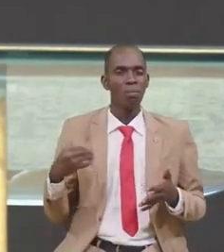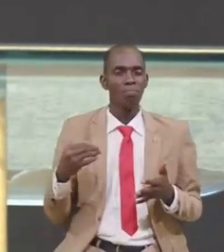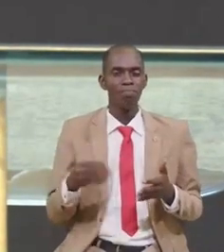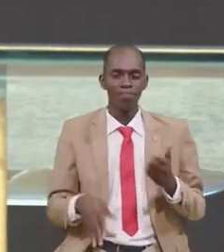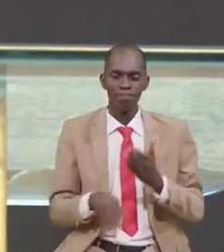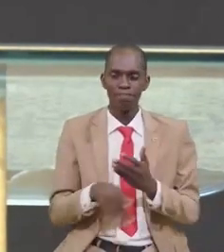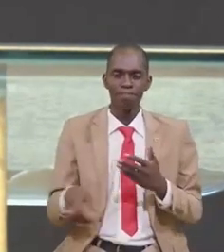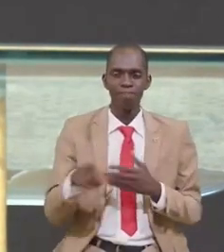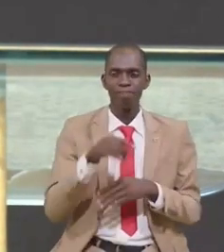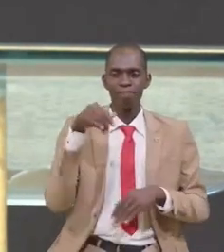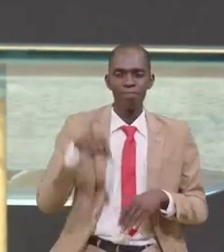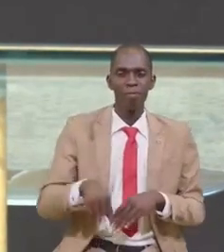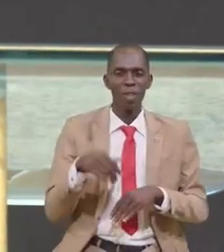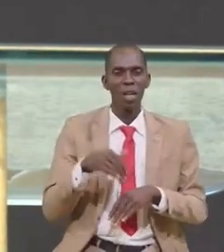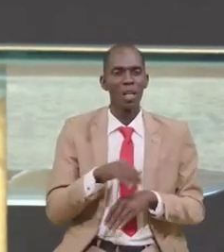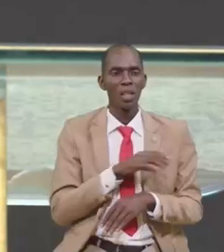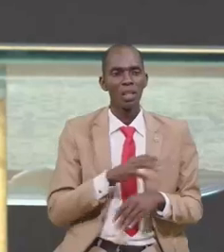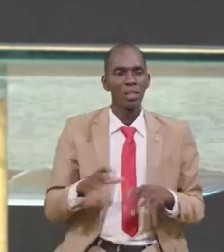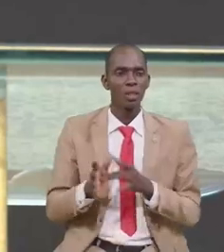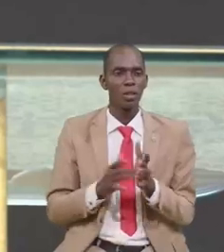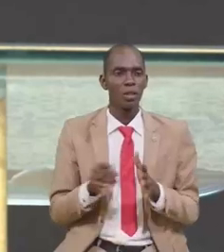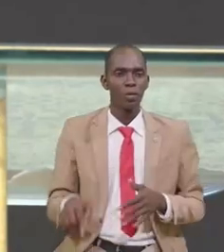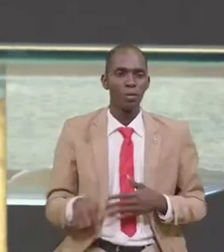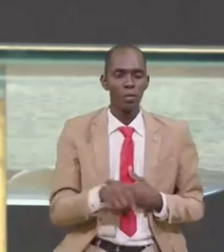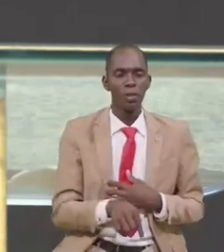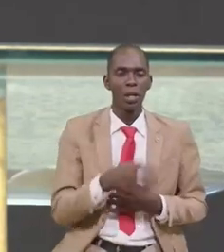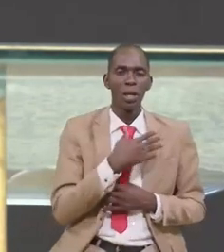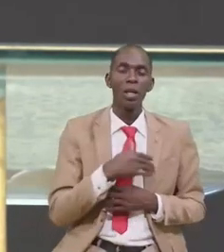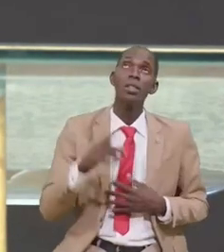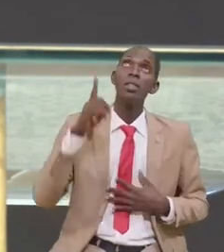mit à ses pieds et